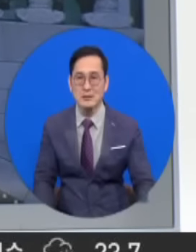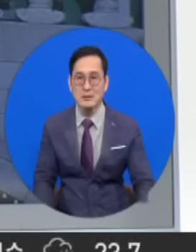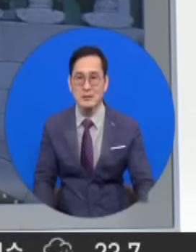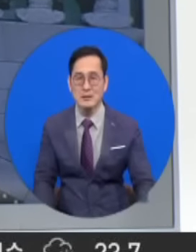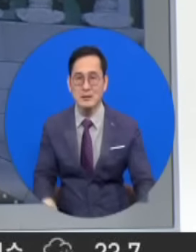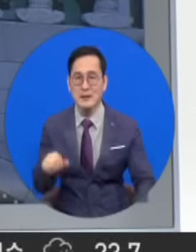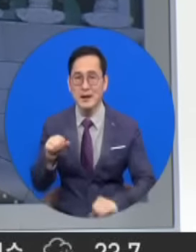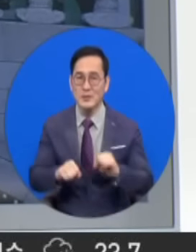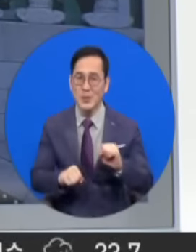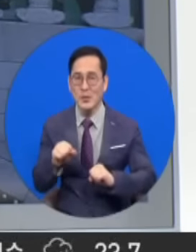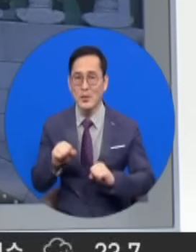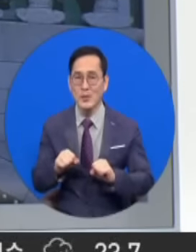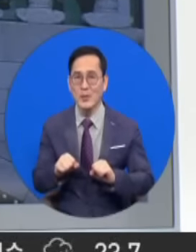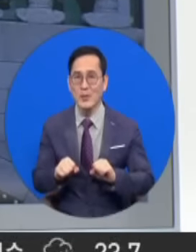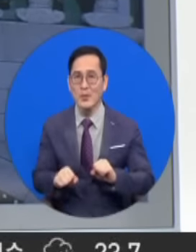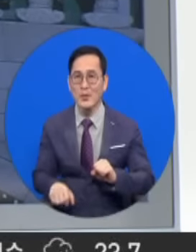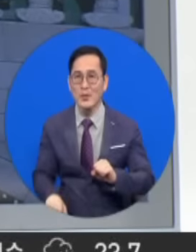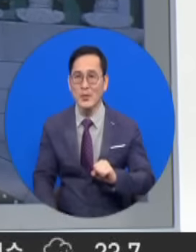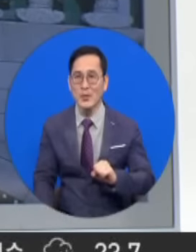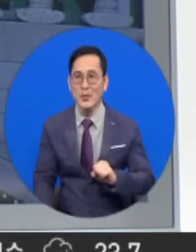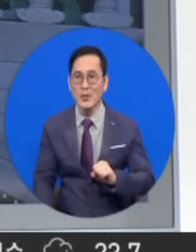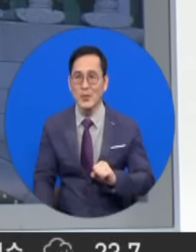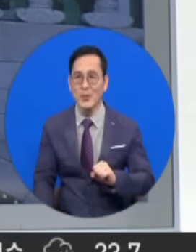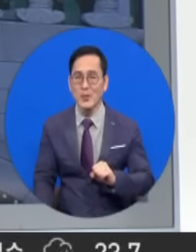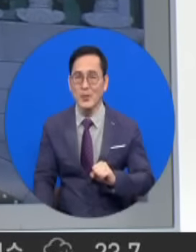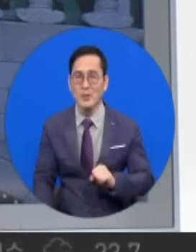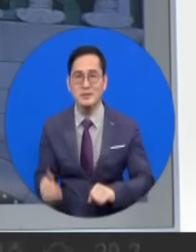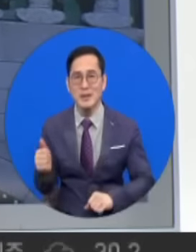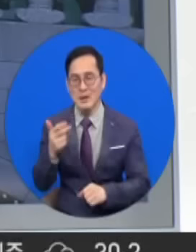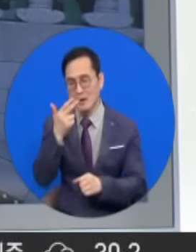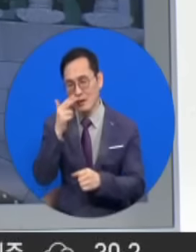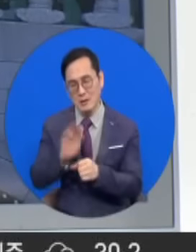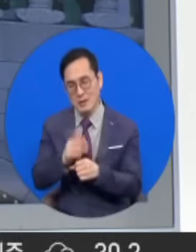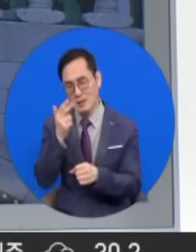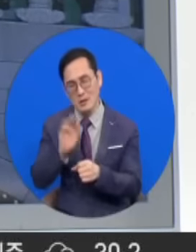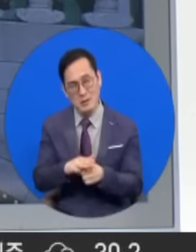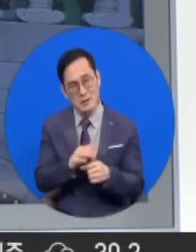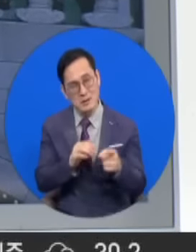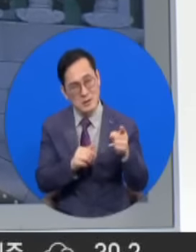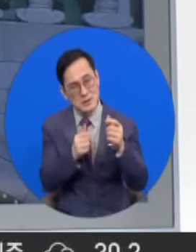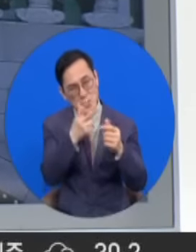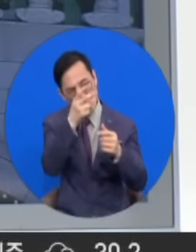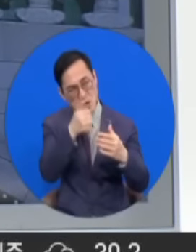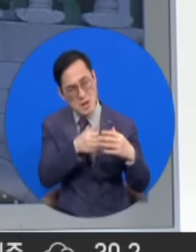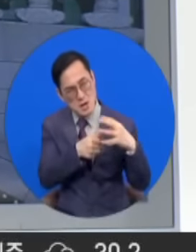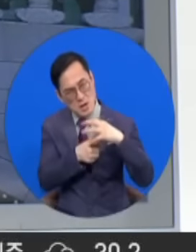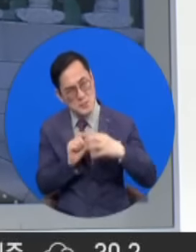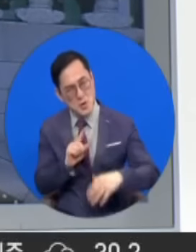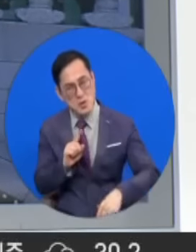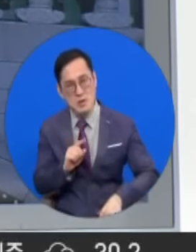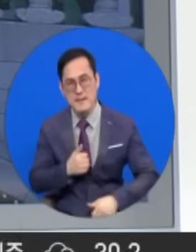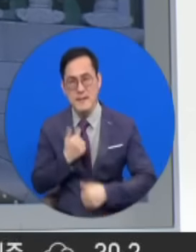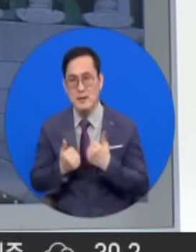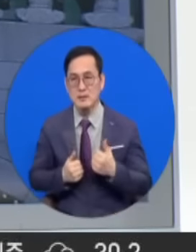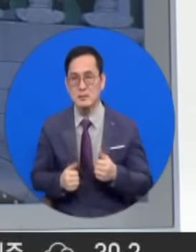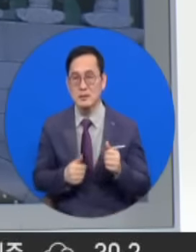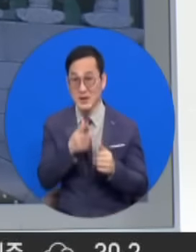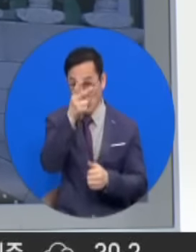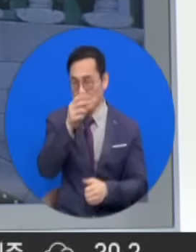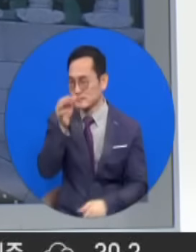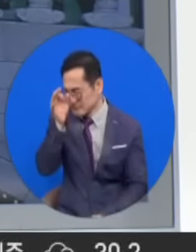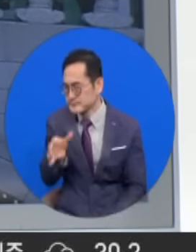그런 태도를 저 억울한 남성은 주장을 한 상황입니다. 그러자 경찰은